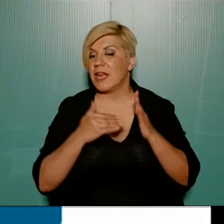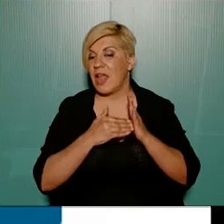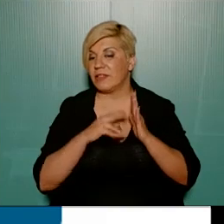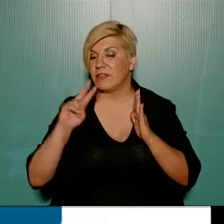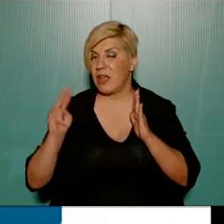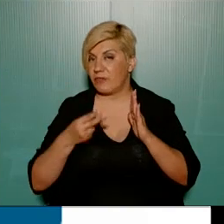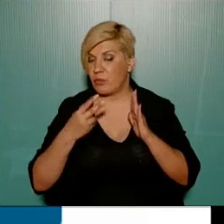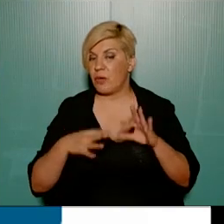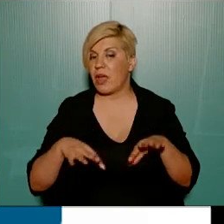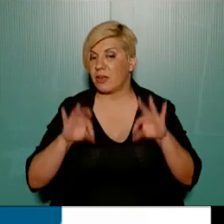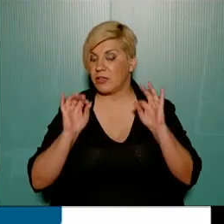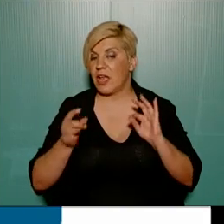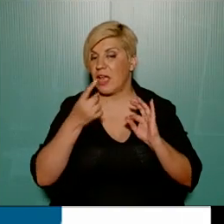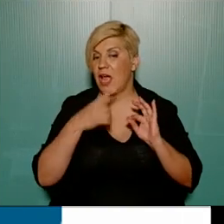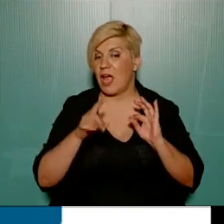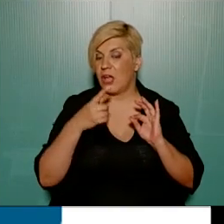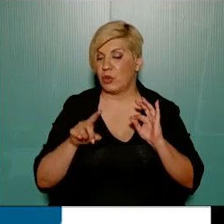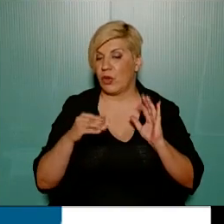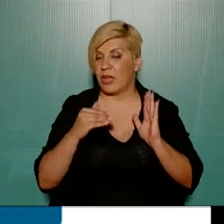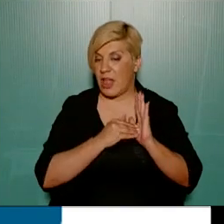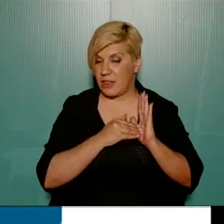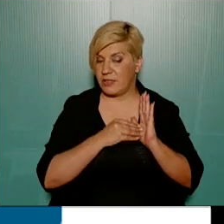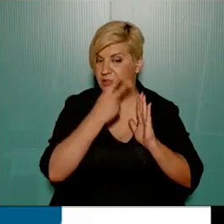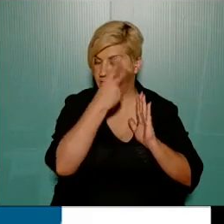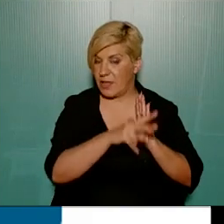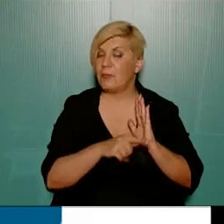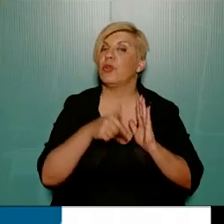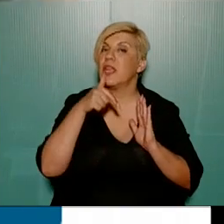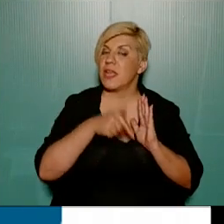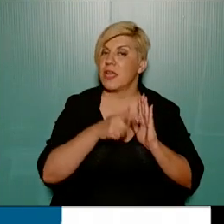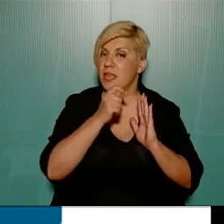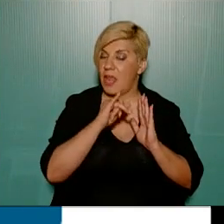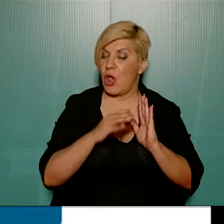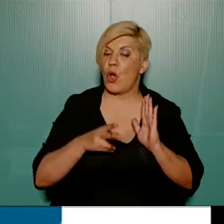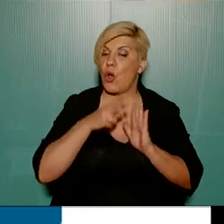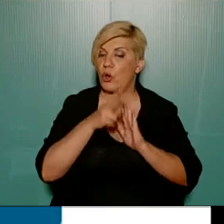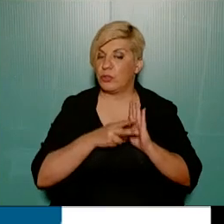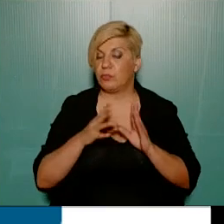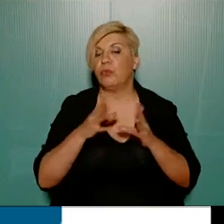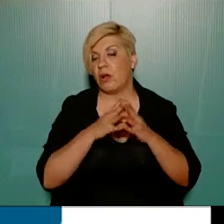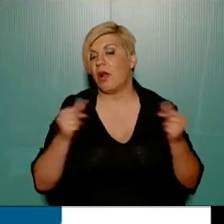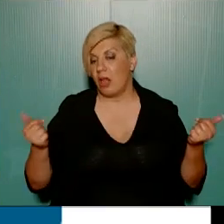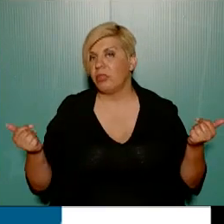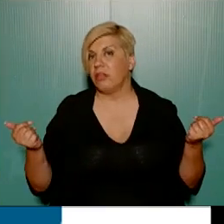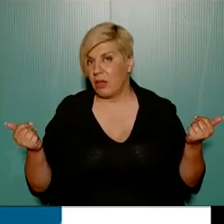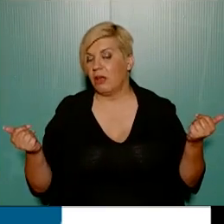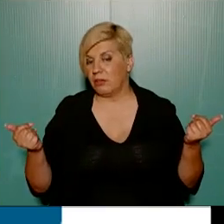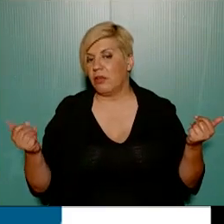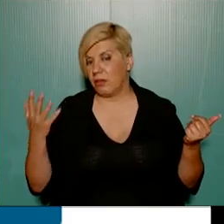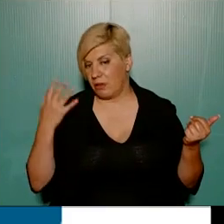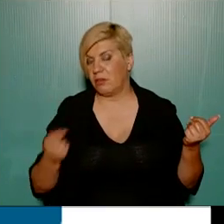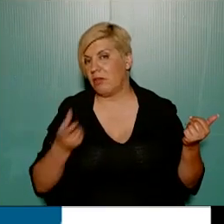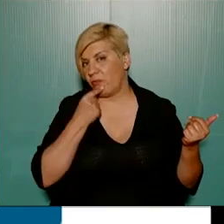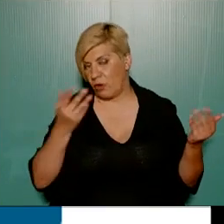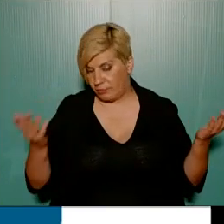ευρώ. Ξεκινούσαμε με 100 χιλιάρικα από την ΓΕΟΣΕ, και τα οποία όμως χάθηκαν, λες και τα έχουμε έτσι